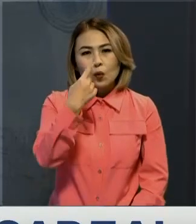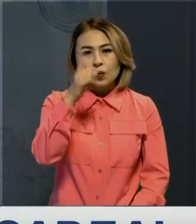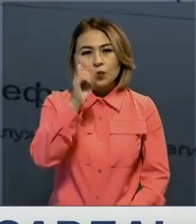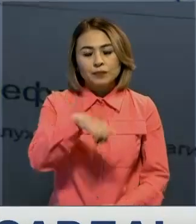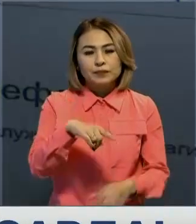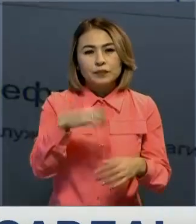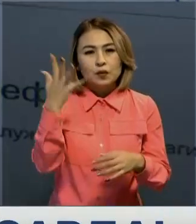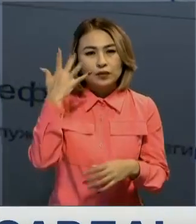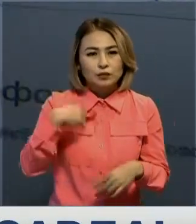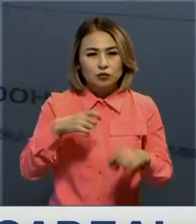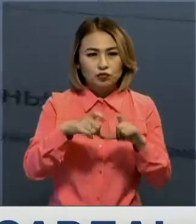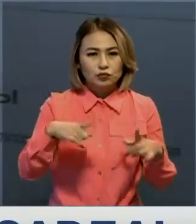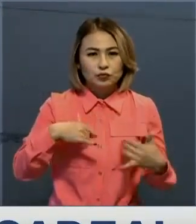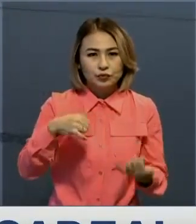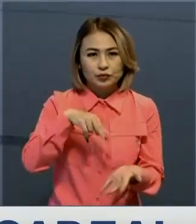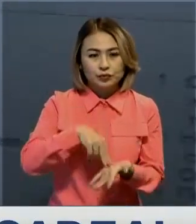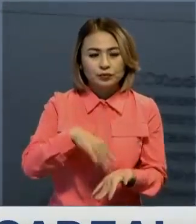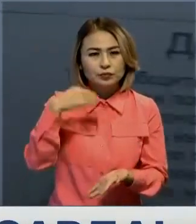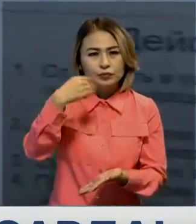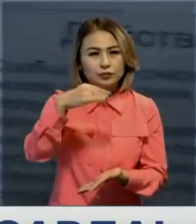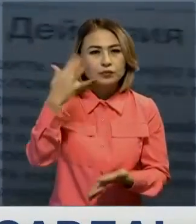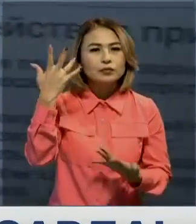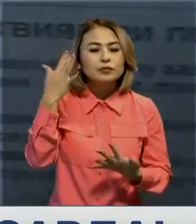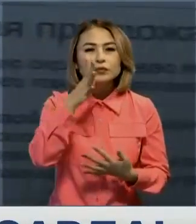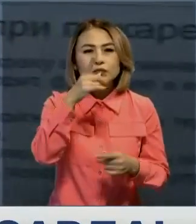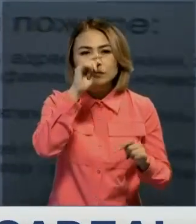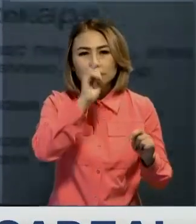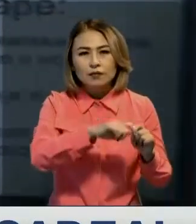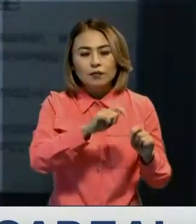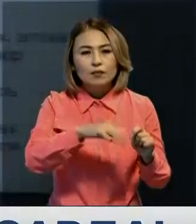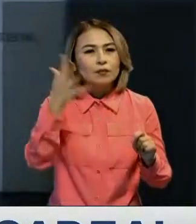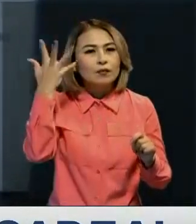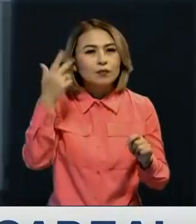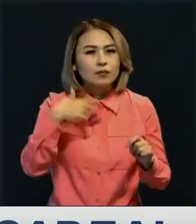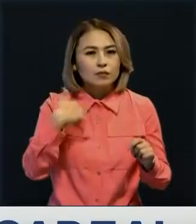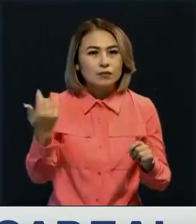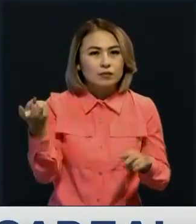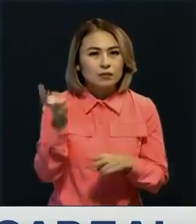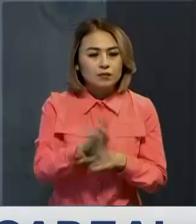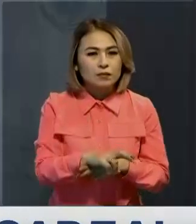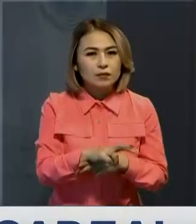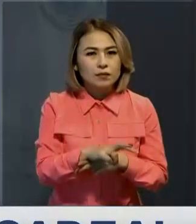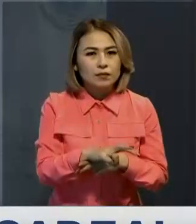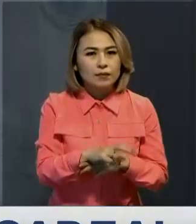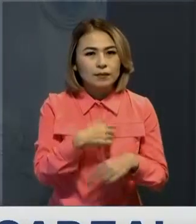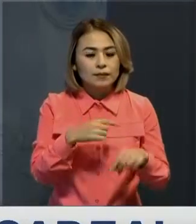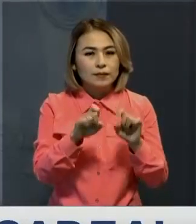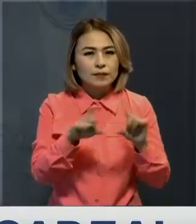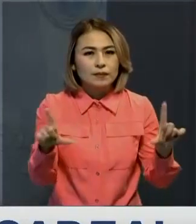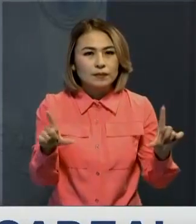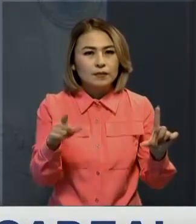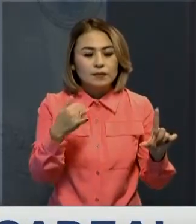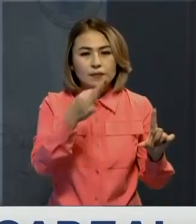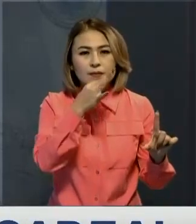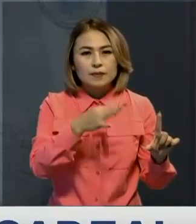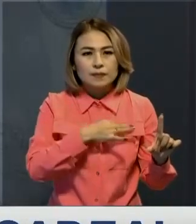жағдайда қаншалықты осы дабыл нүктелері жұмыс істейтінін тексеру мақсатында келіп отырмыз қазір осы мектепке. Сіздер